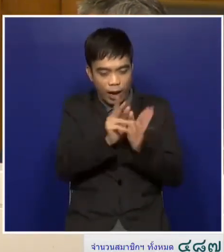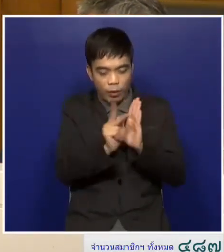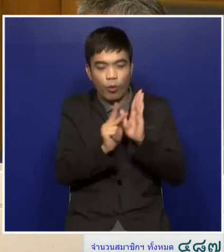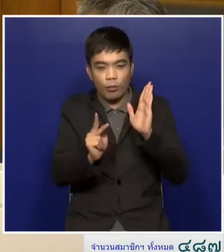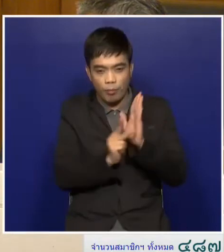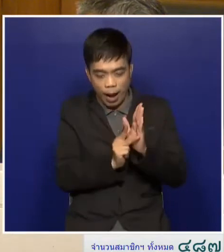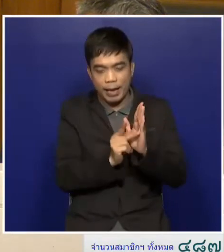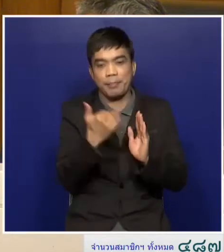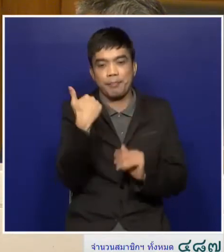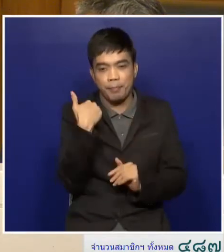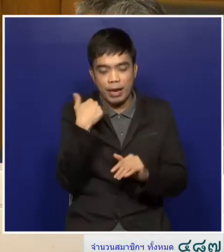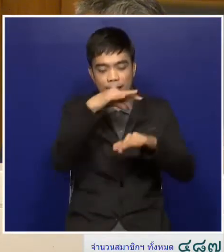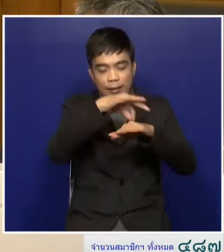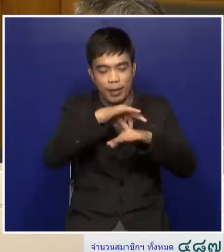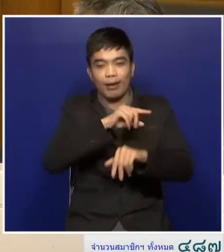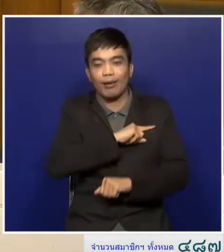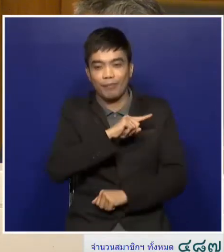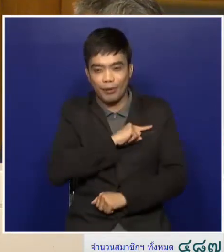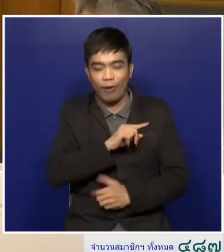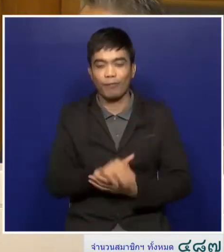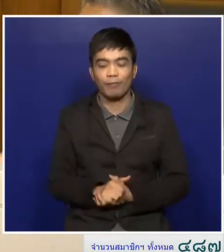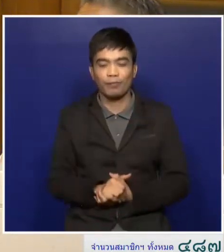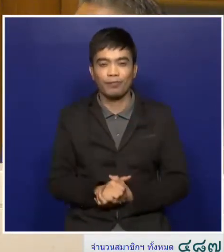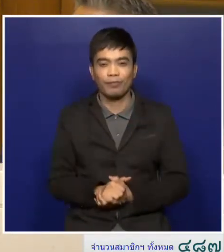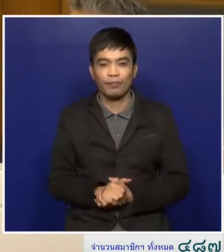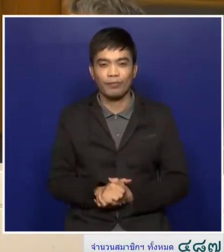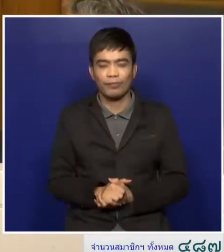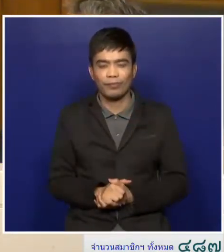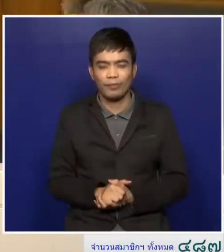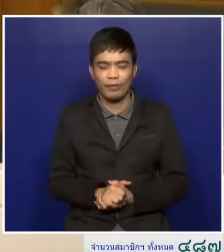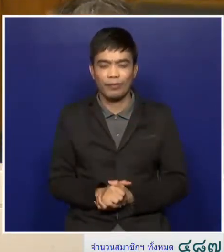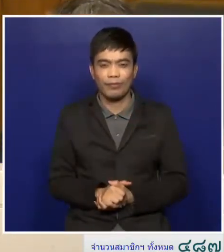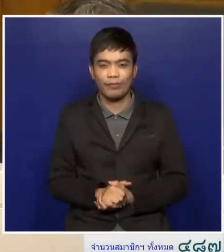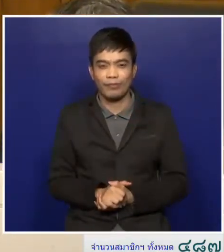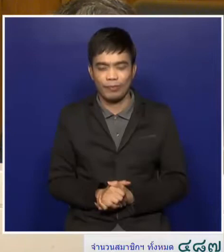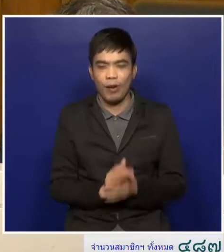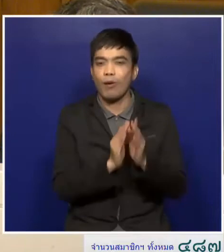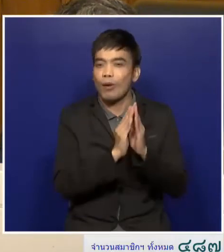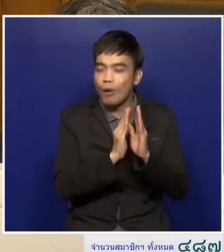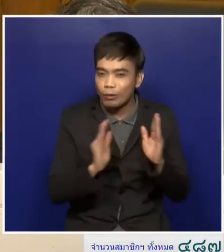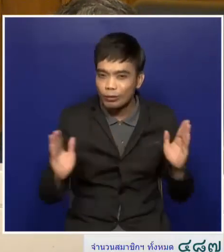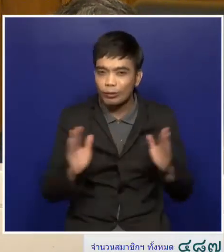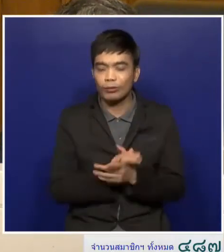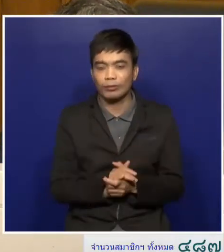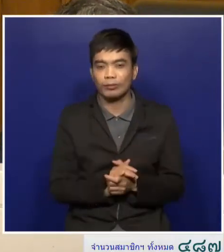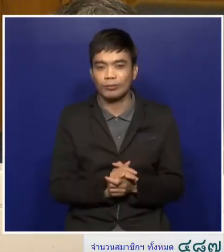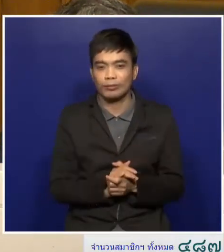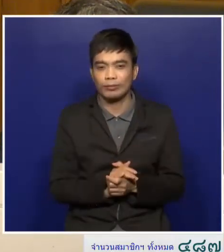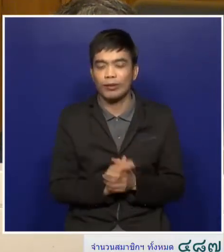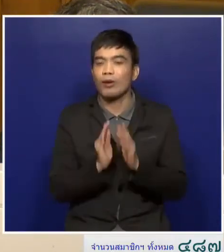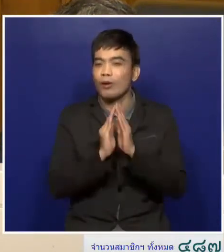วิสามัน ชุดนี้ครัก่อนอื่น ผมต้องขอขพระคุณ ท่าน